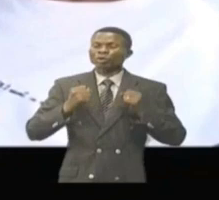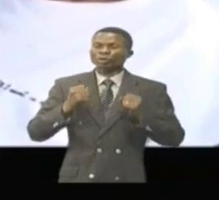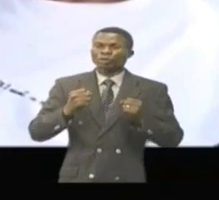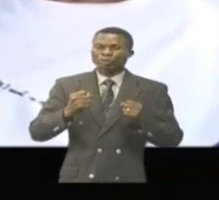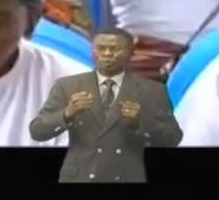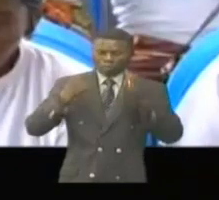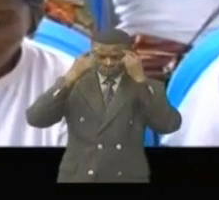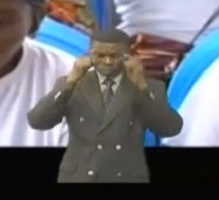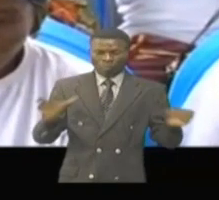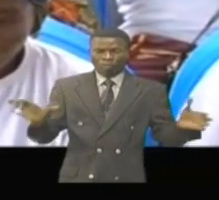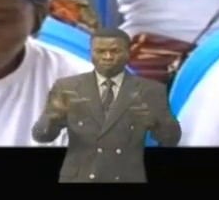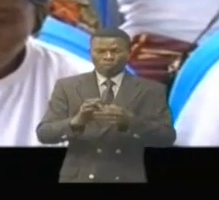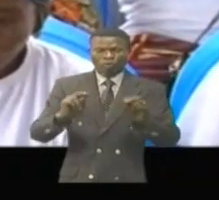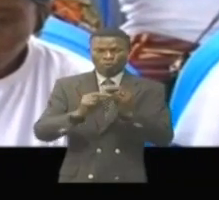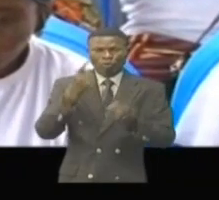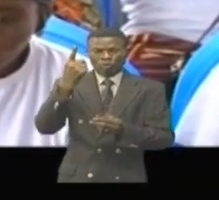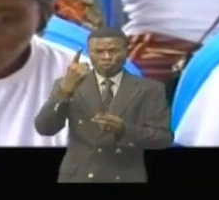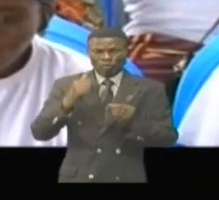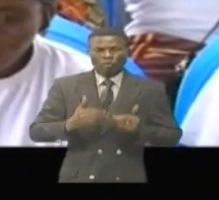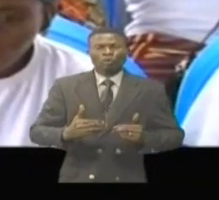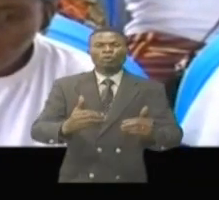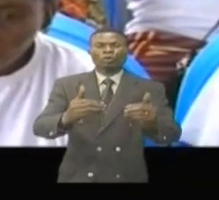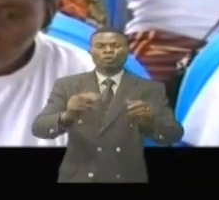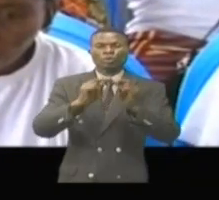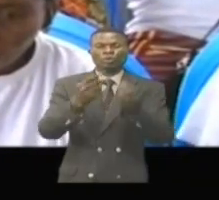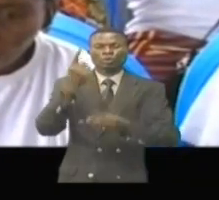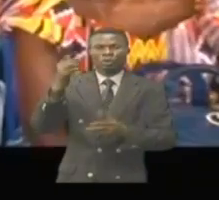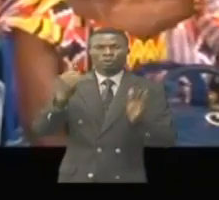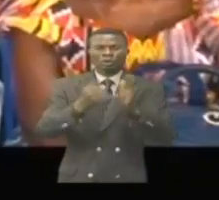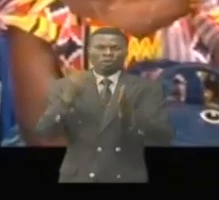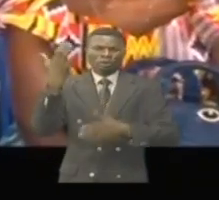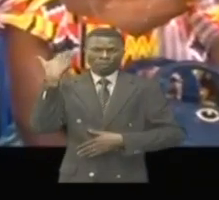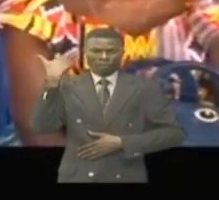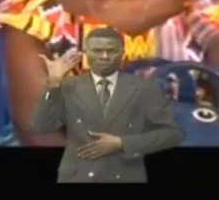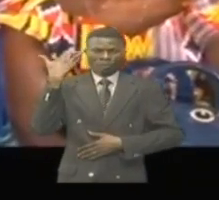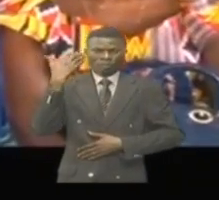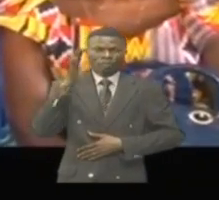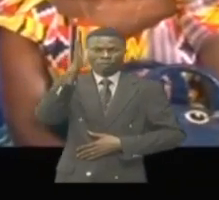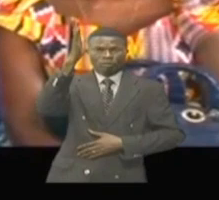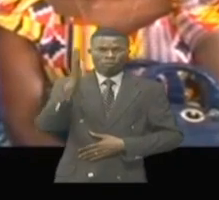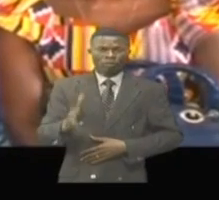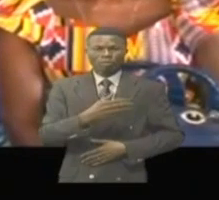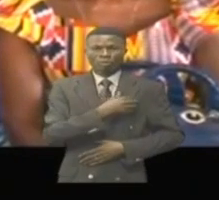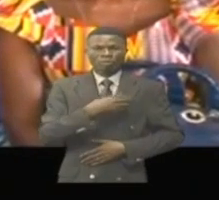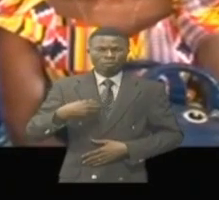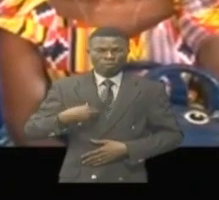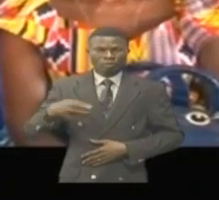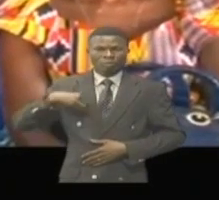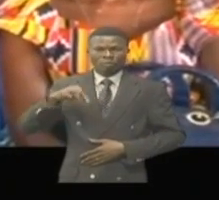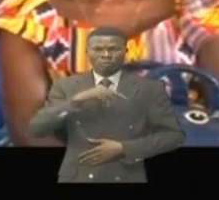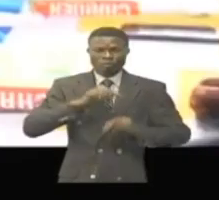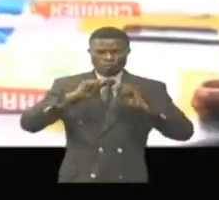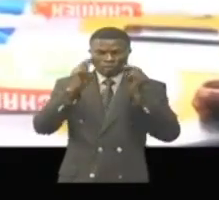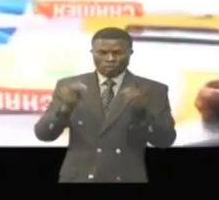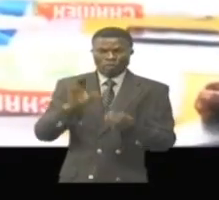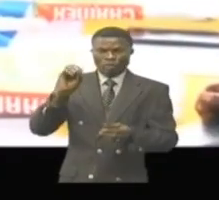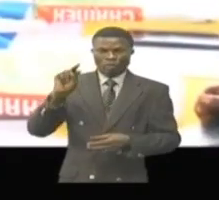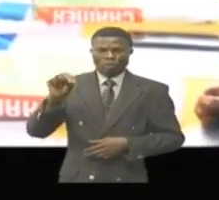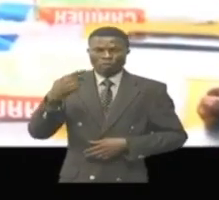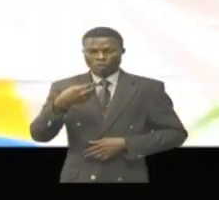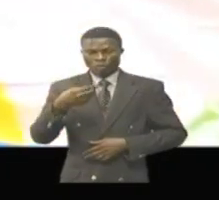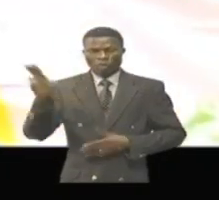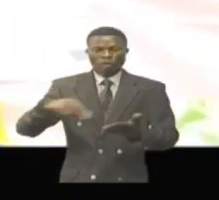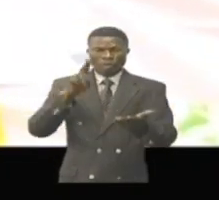faire bloc et de marcher ensemble. Samedi dernier, plus de 500 femmes, membres de cette structure, ont